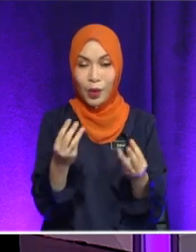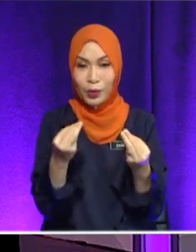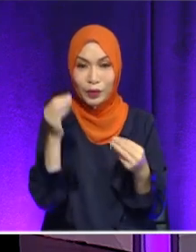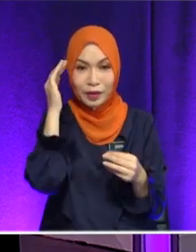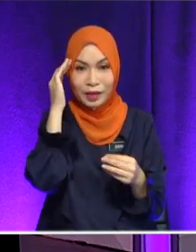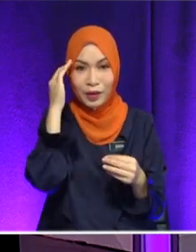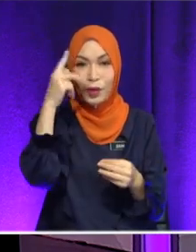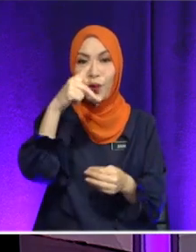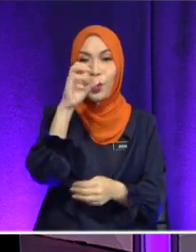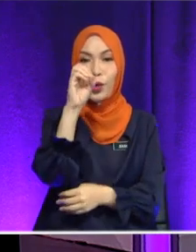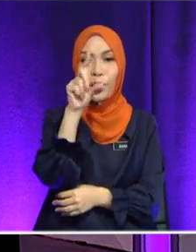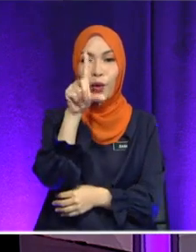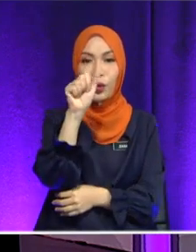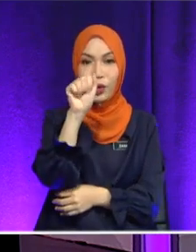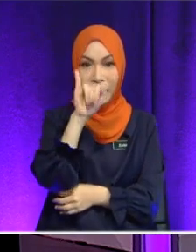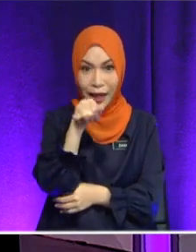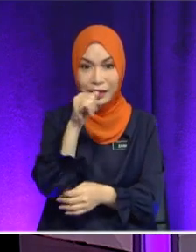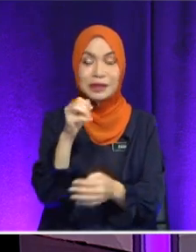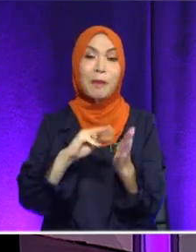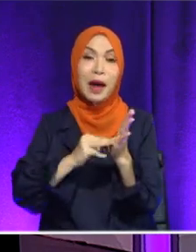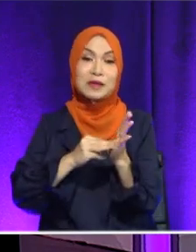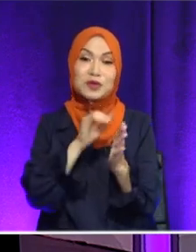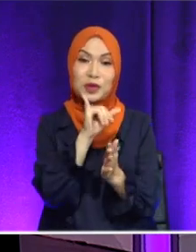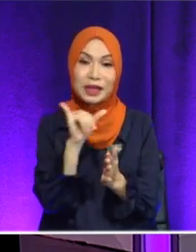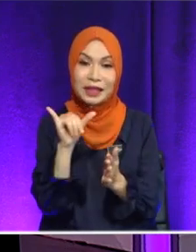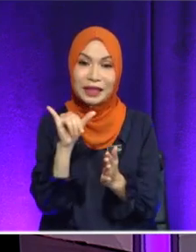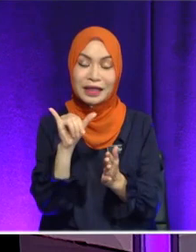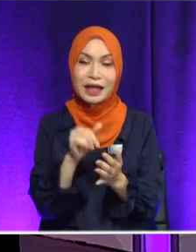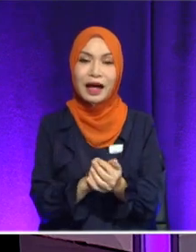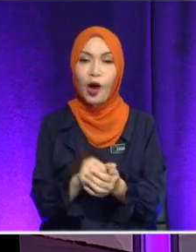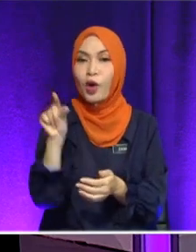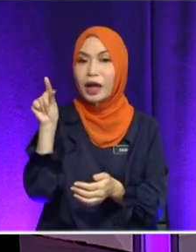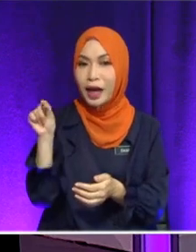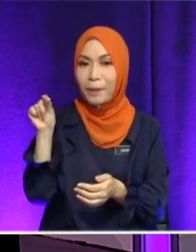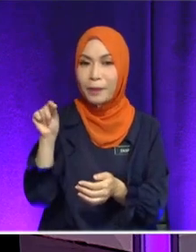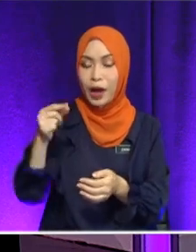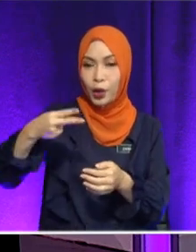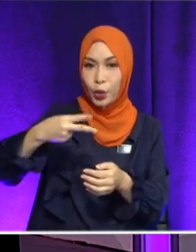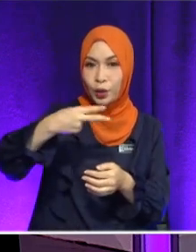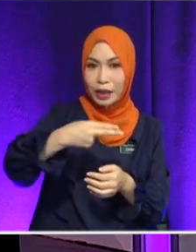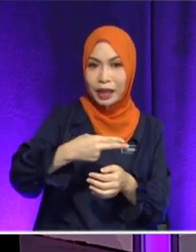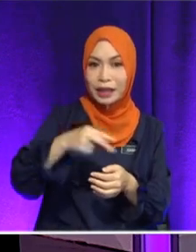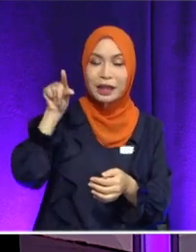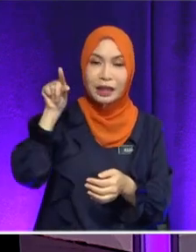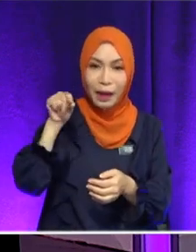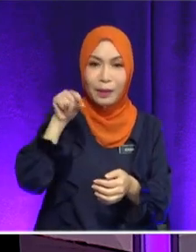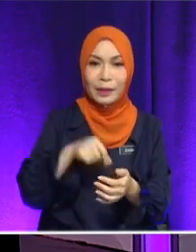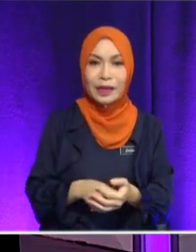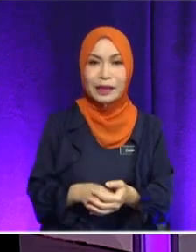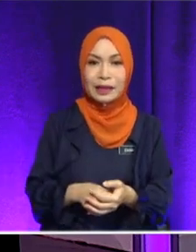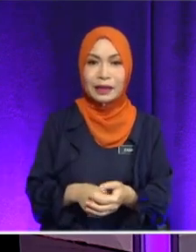ini adalah berkaitan dengan tampal potong udah tampan oke di sini kalau kita Tengo eh